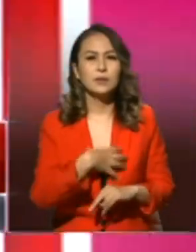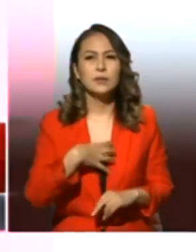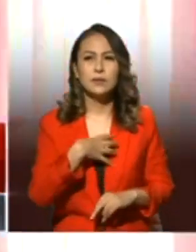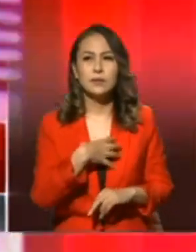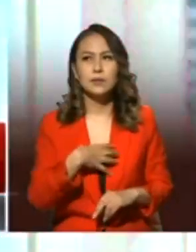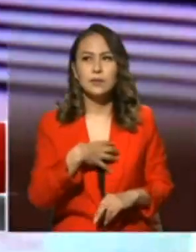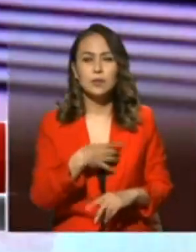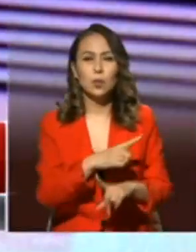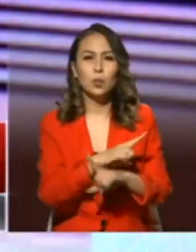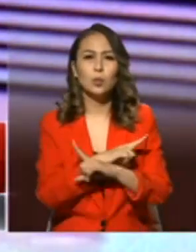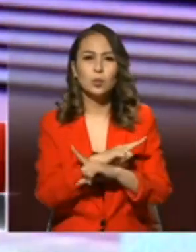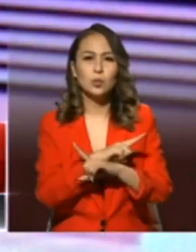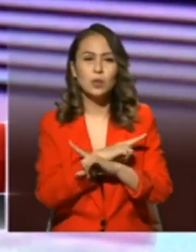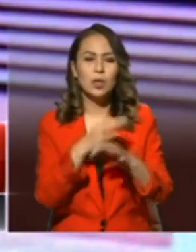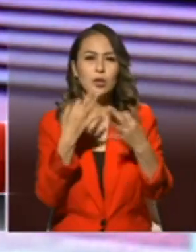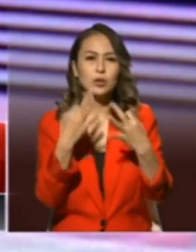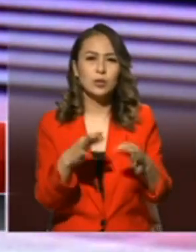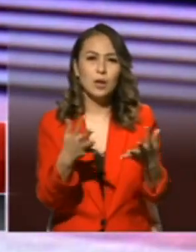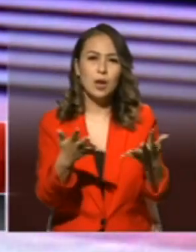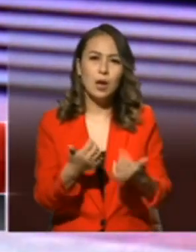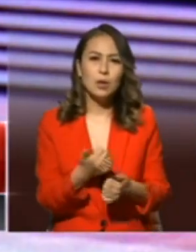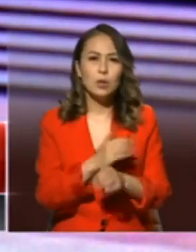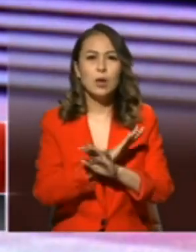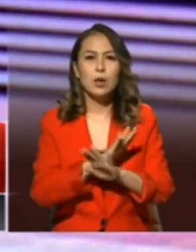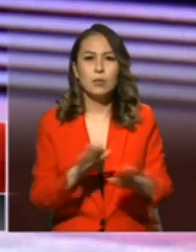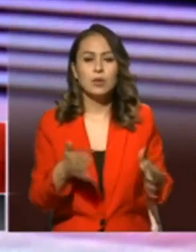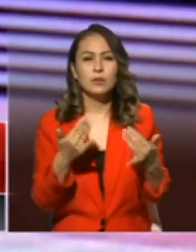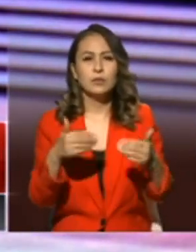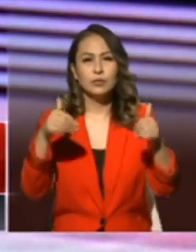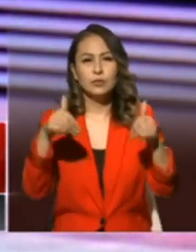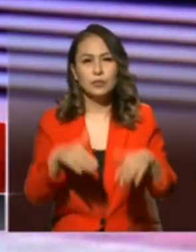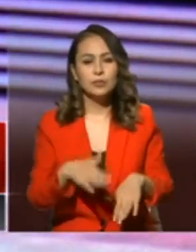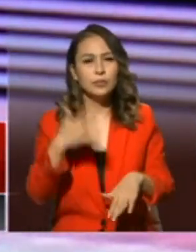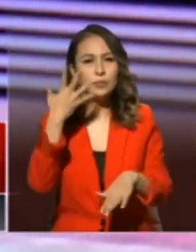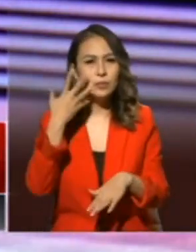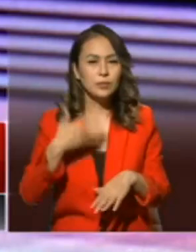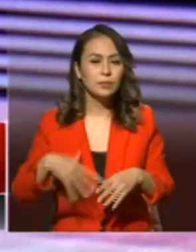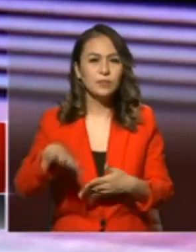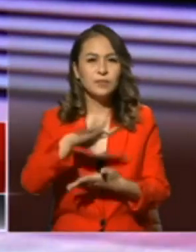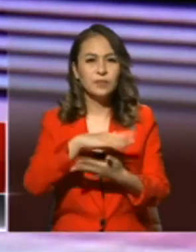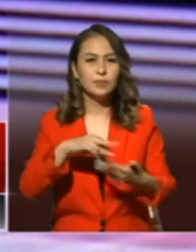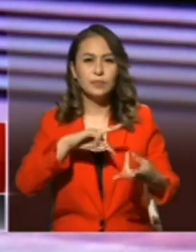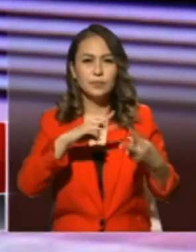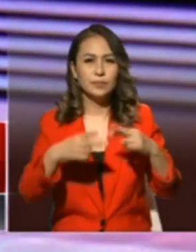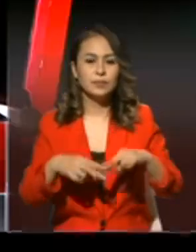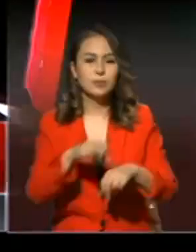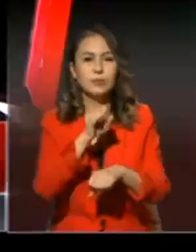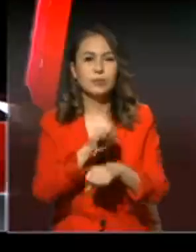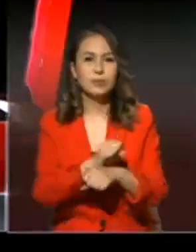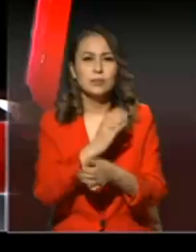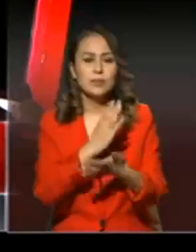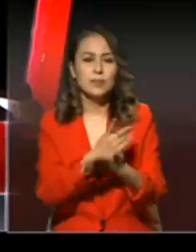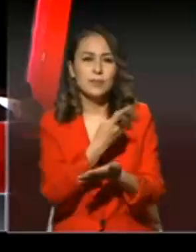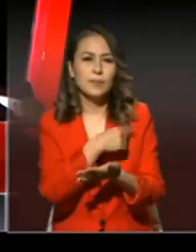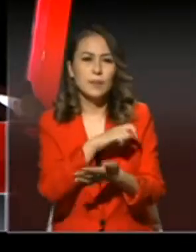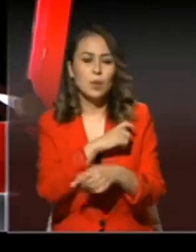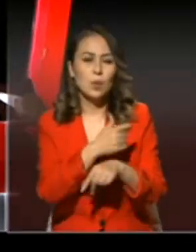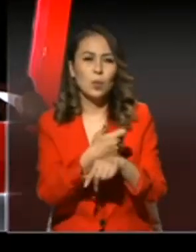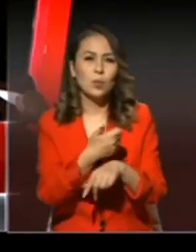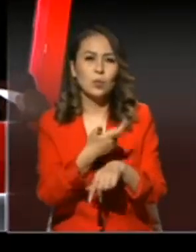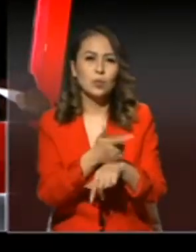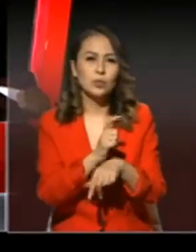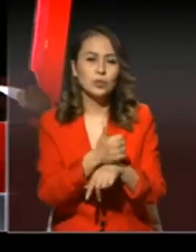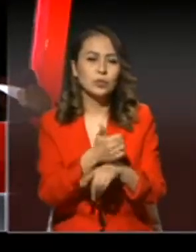жаңағы мәйіттік тұрыптан рұқсат алу, алмау сол сұрақ шешілмеген соң бүкіл жүйенің бәрі тоқтап тұр. Испанияда бұл өте жақсы, бұл